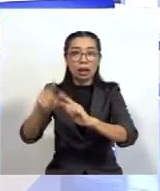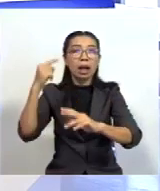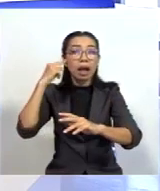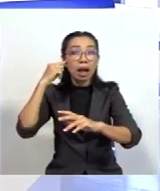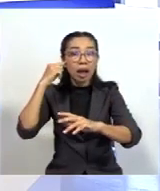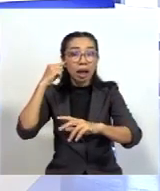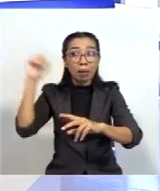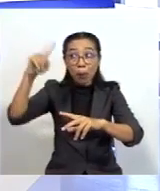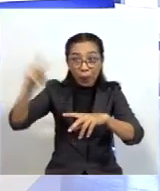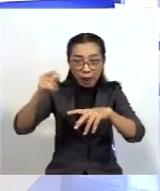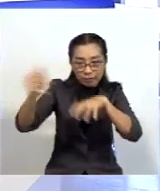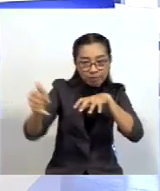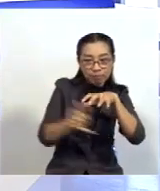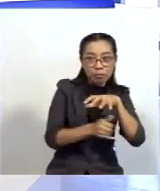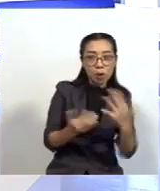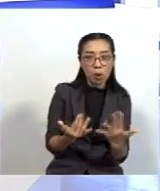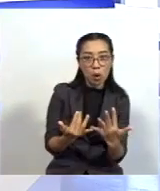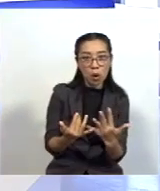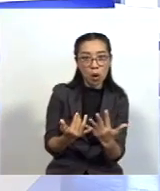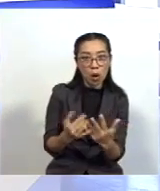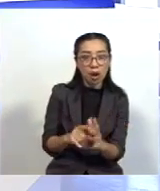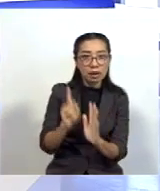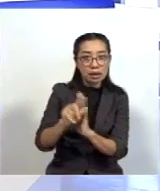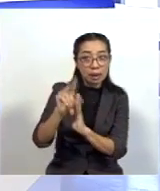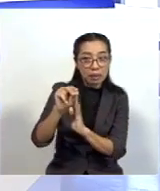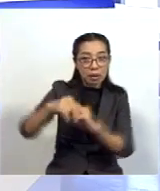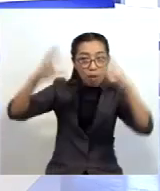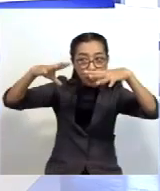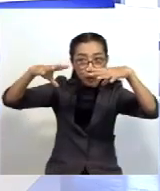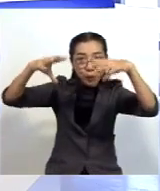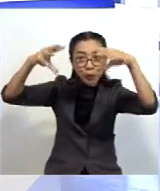นฟ้าเนี่ยมันหายสลายไปซะก่อนแล้วค่อยออกมาเพื่อความปลอดภัยนั่นเอง ใช่ค่ะ